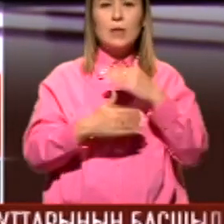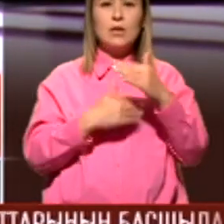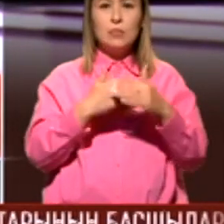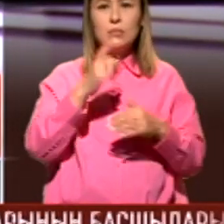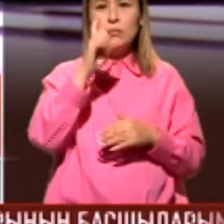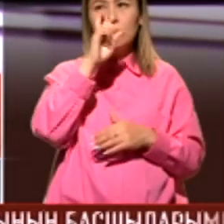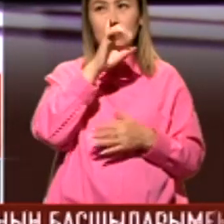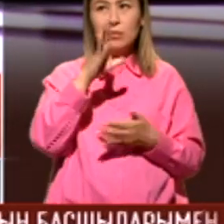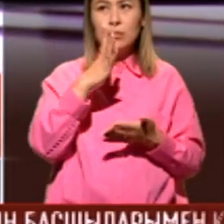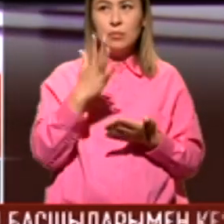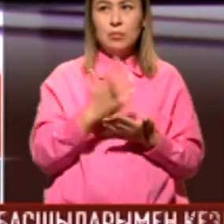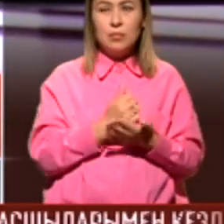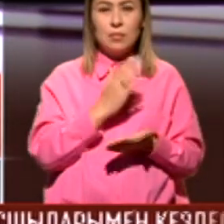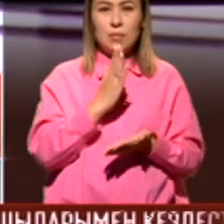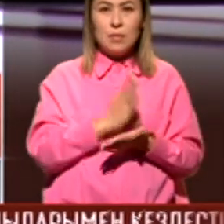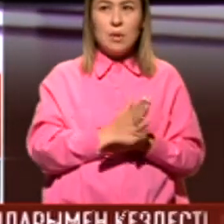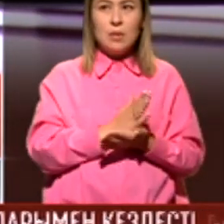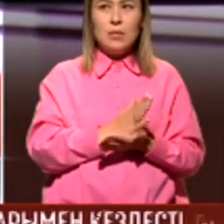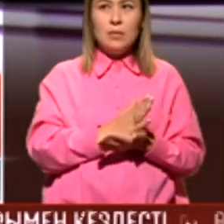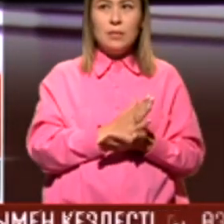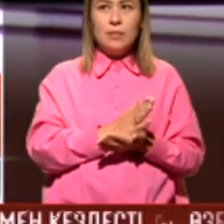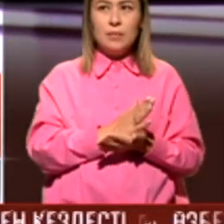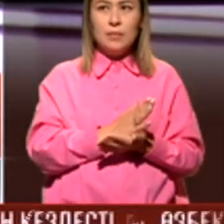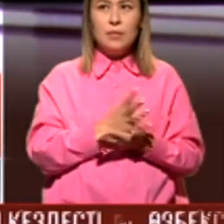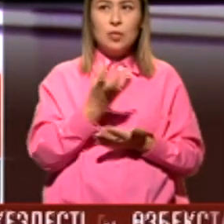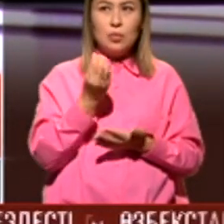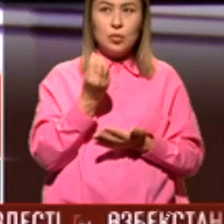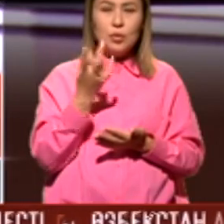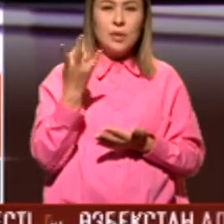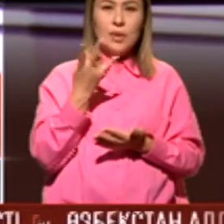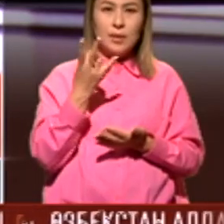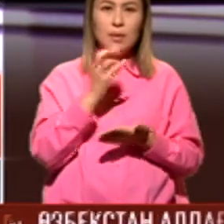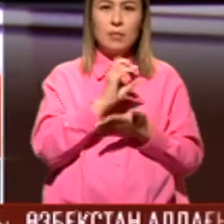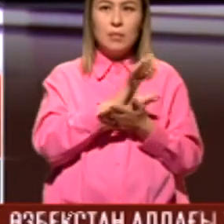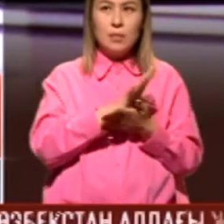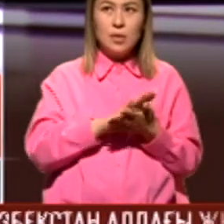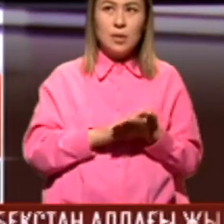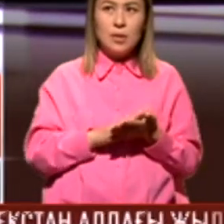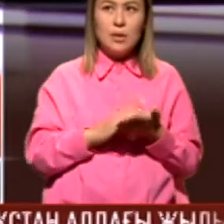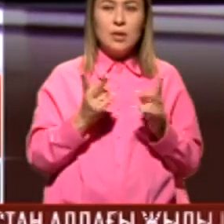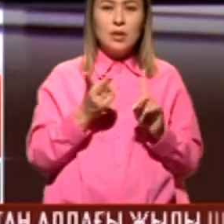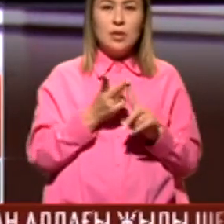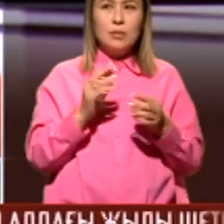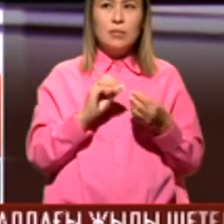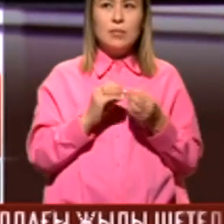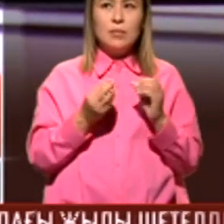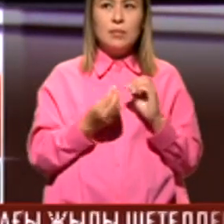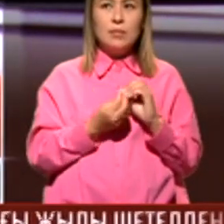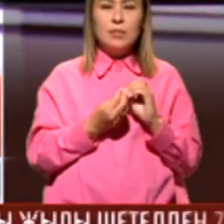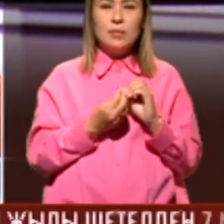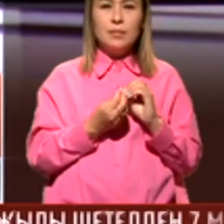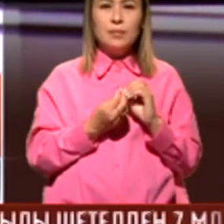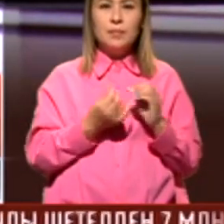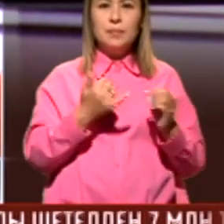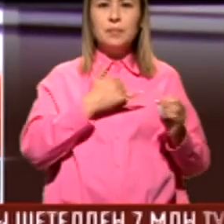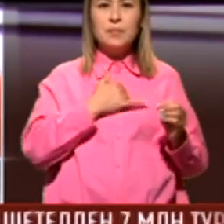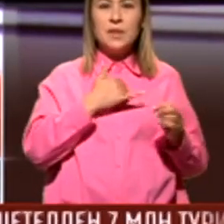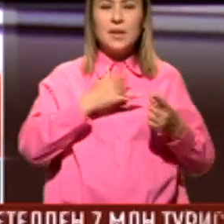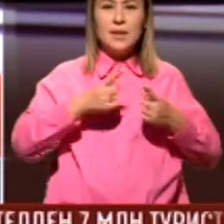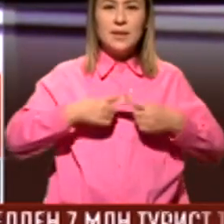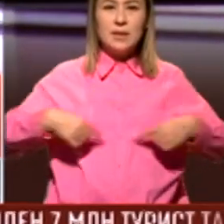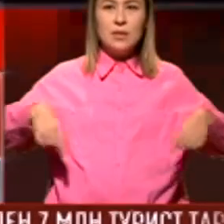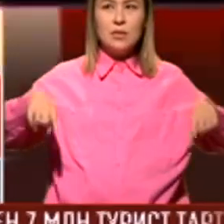бар. Сөйте тұра әлде жетілдіру керек дүниеміз бар. Екінші мынандай дүние бар. Біздің